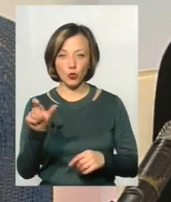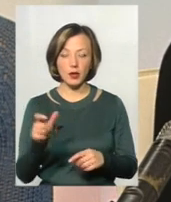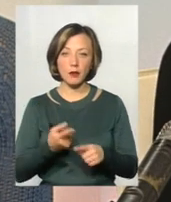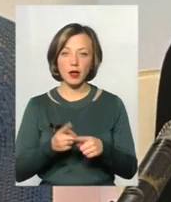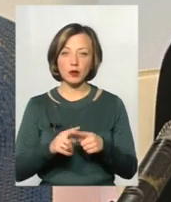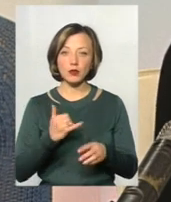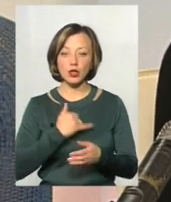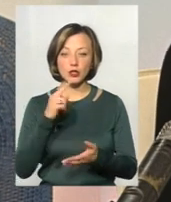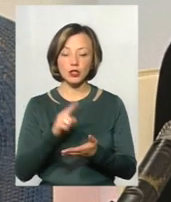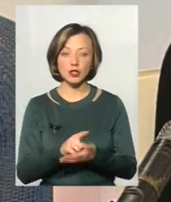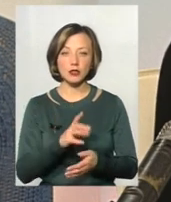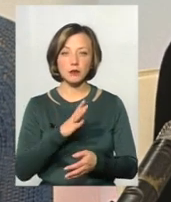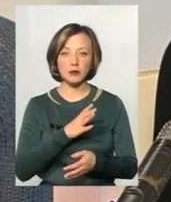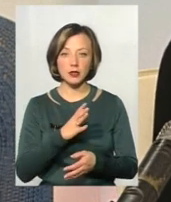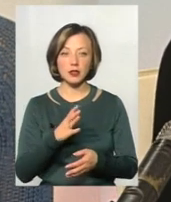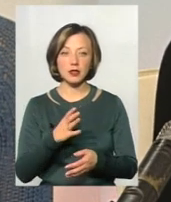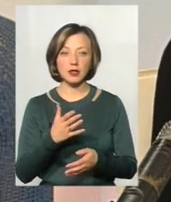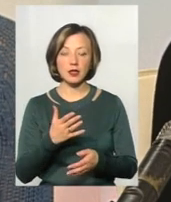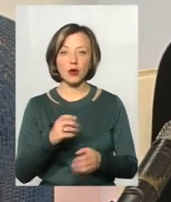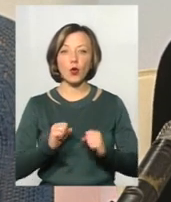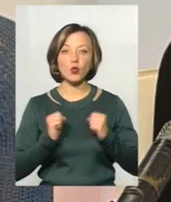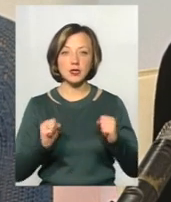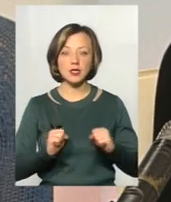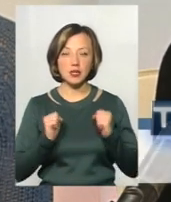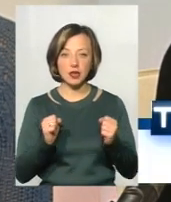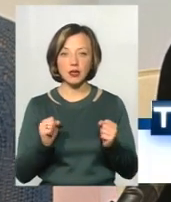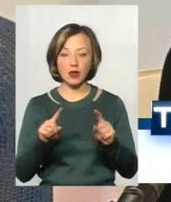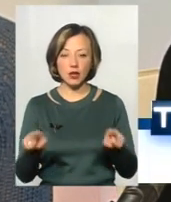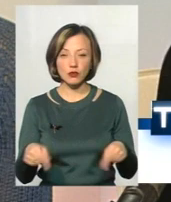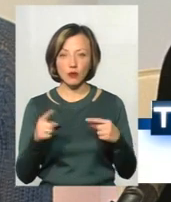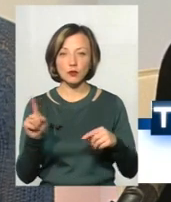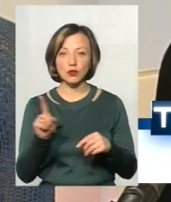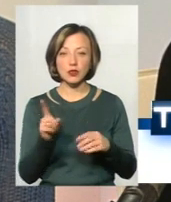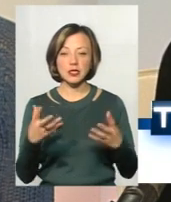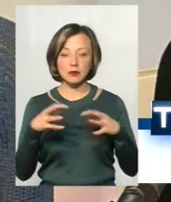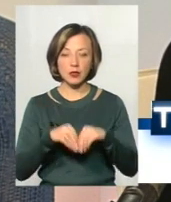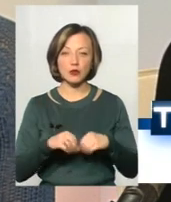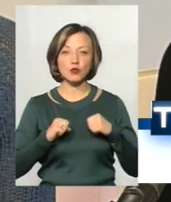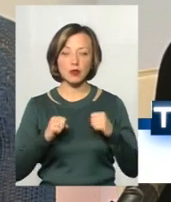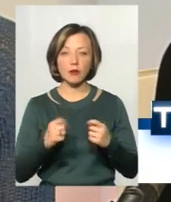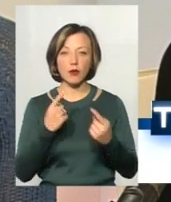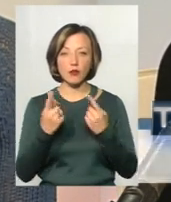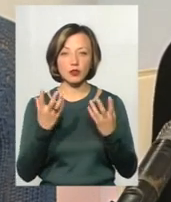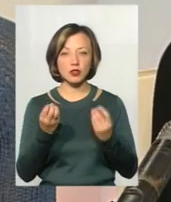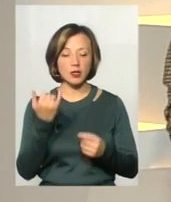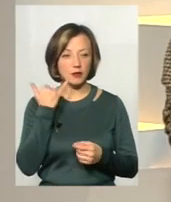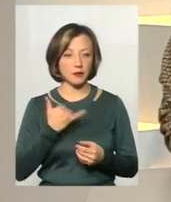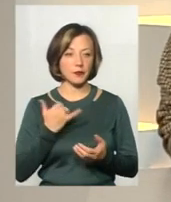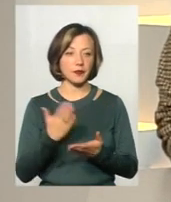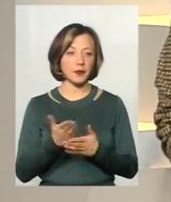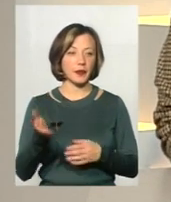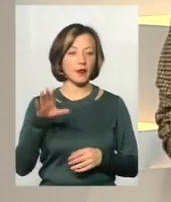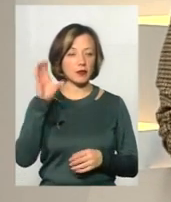Поэтому у нас должны быть какие-то, какие-то сильные такие усилия организованные. Про спільні зусилля ми зараз поговоримо, у нас ще є один глядач,